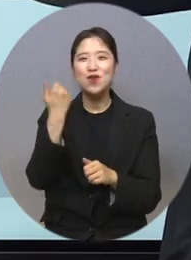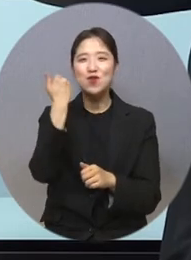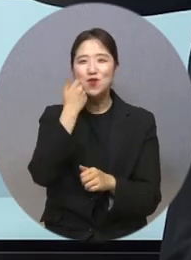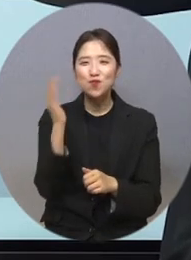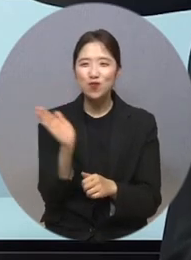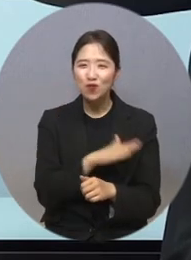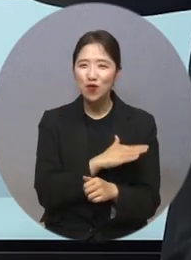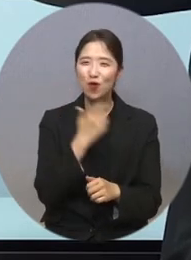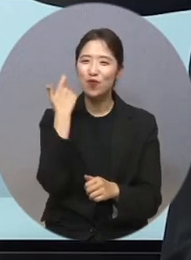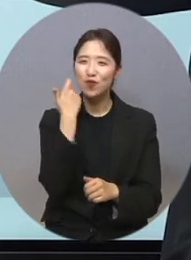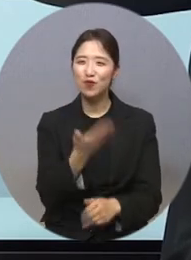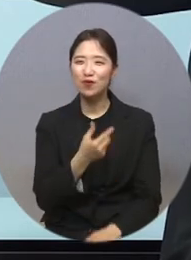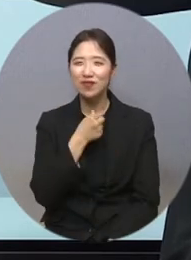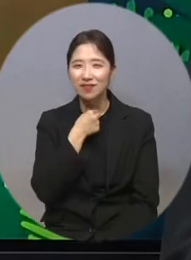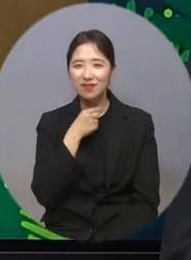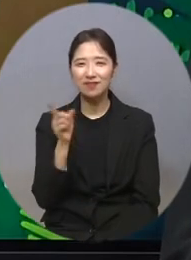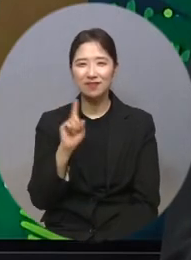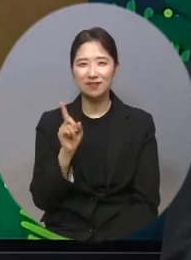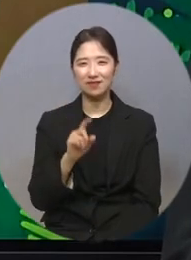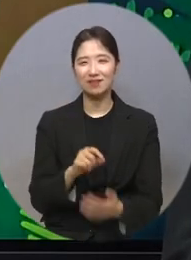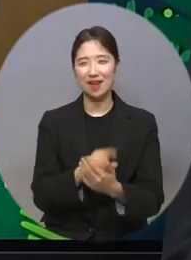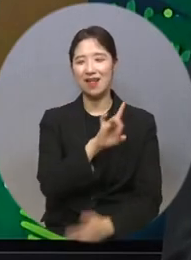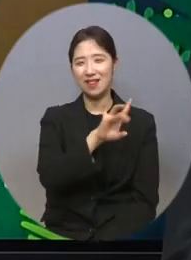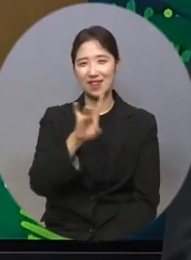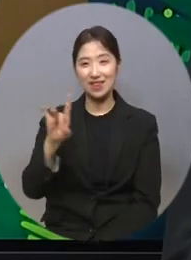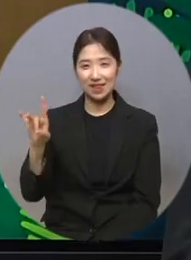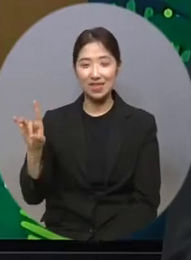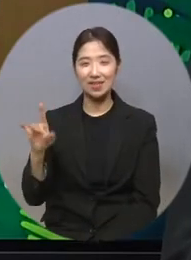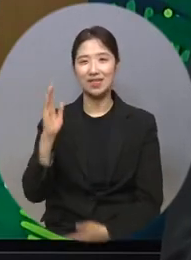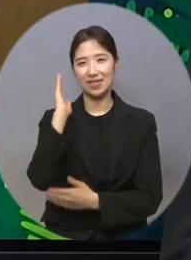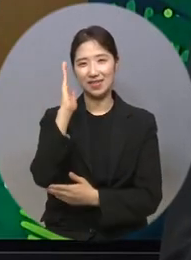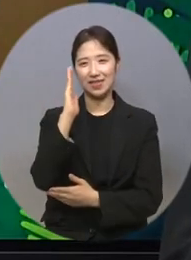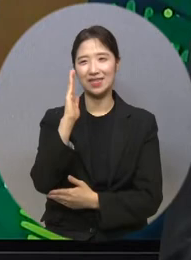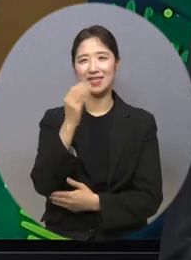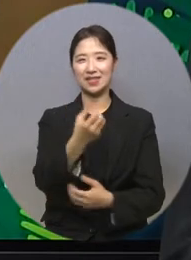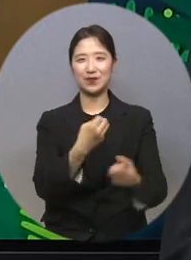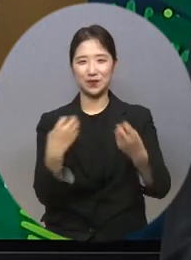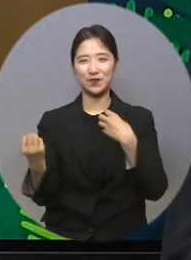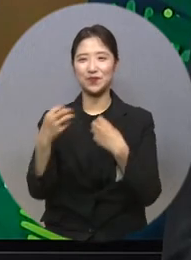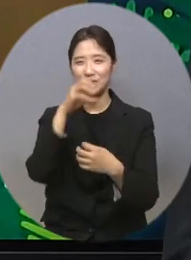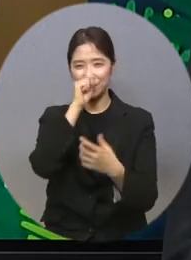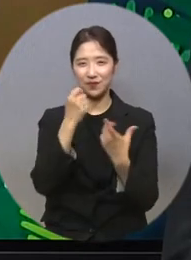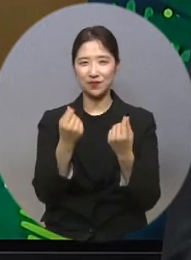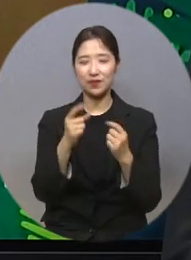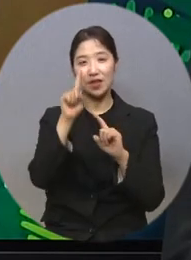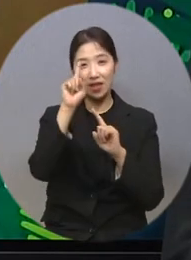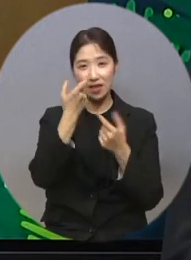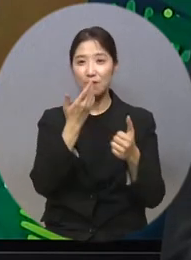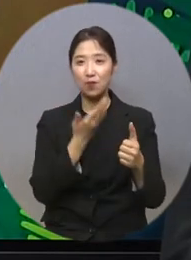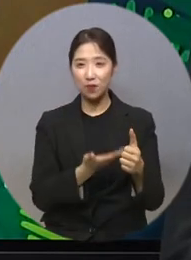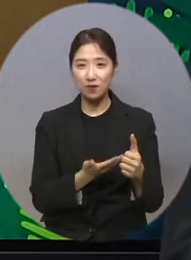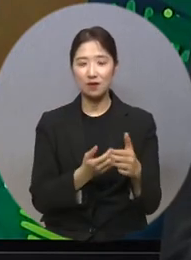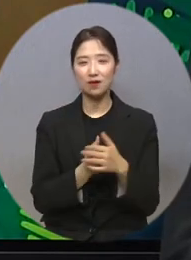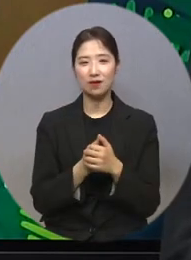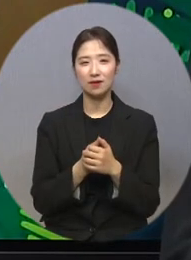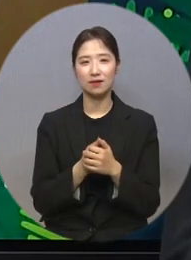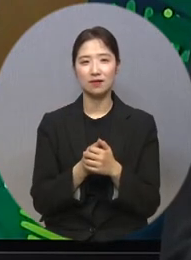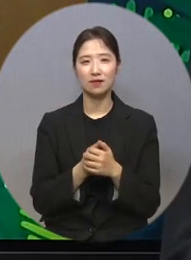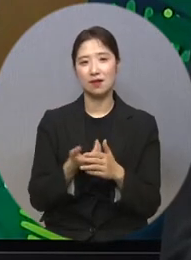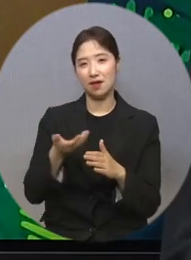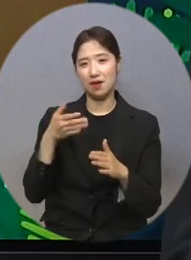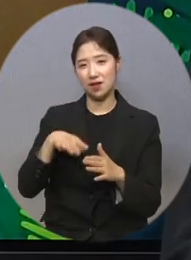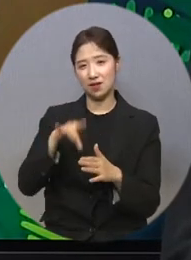청해 드릴까 모르겠지만 이제 하나씩 좀 풀어내셨으면 좋겠어요. 그래서 우리 저 이보경님은